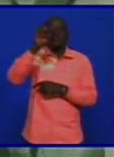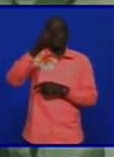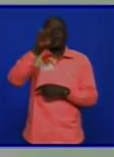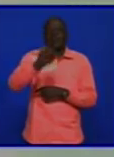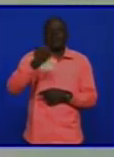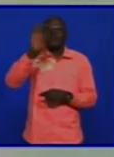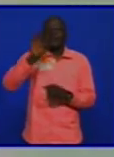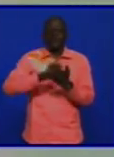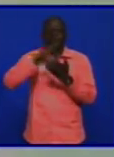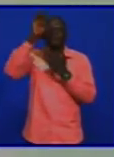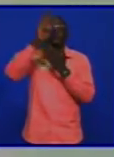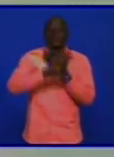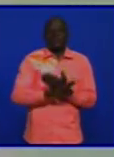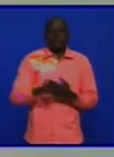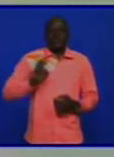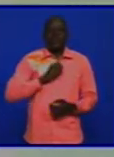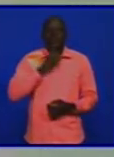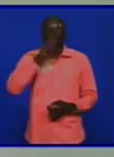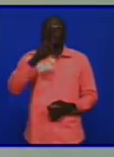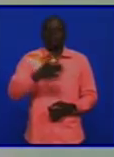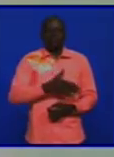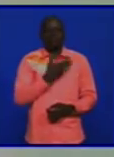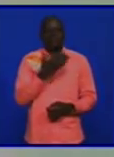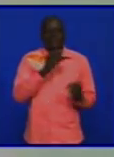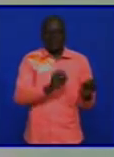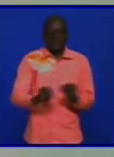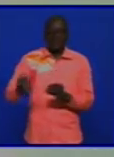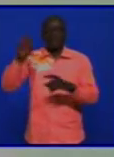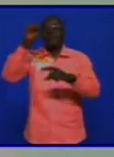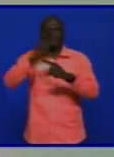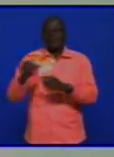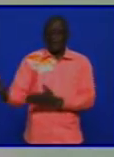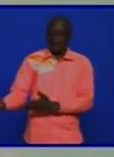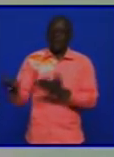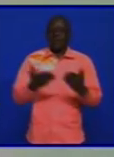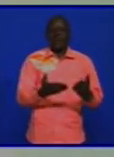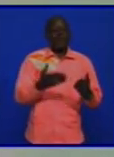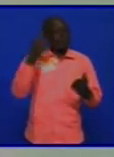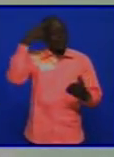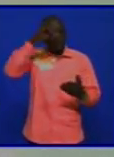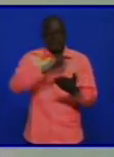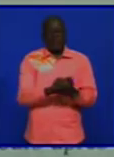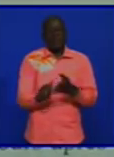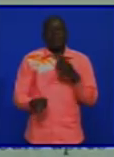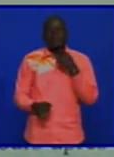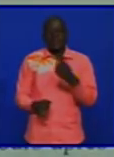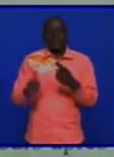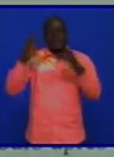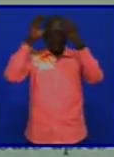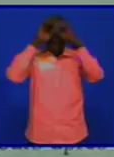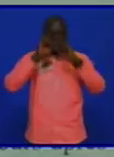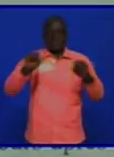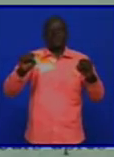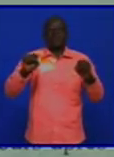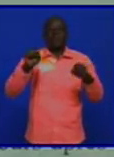journal. Nous serons heureux que des militants d'organisations syndicales apportent leur concours, affirme Zéphirin Diabri. Au